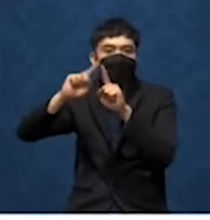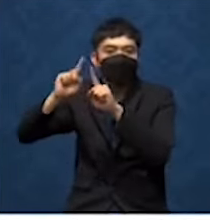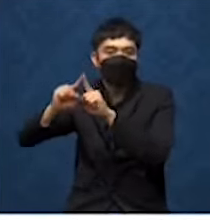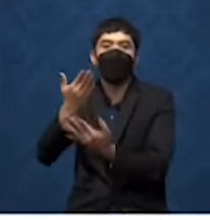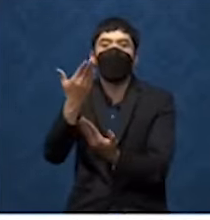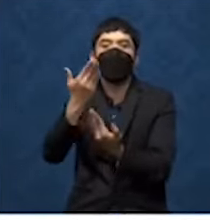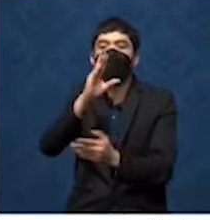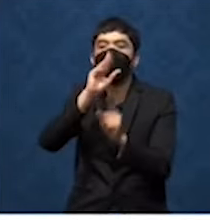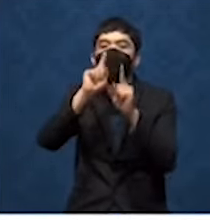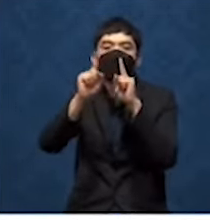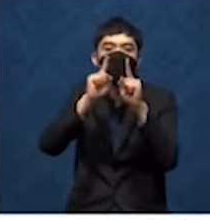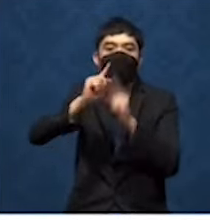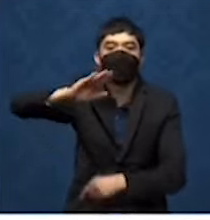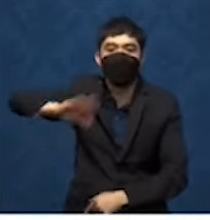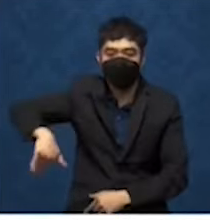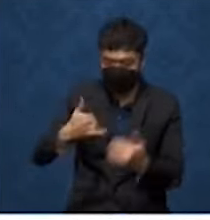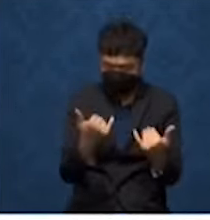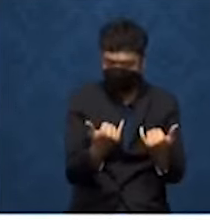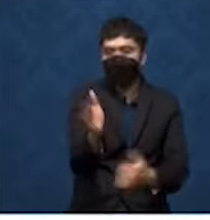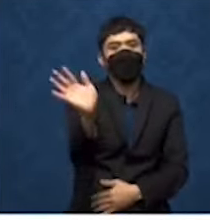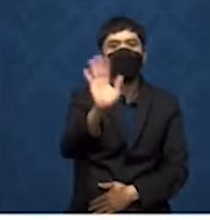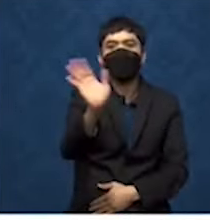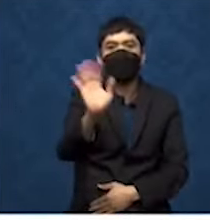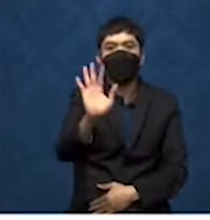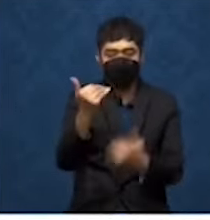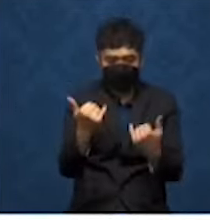ะครับขอกรุณาอย่าได้ใช้ช่วงระยะเวลาวาระนี้ทำให้เสียเวลานะครับ